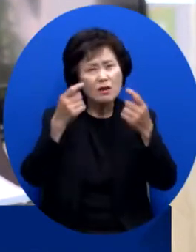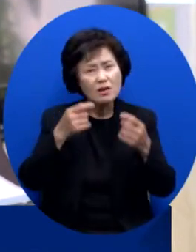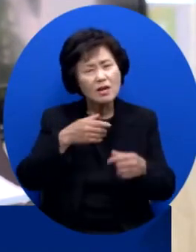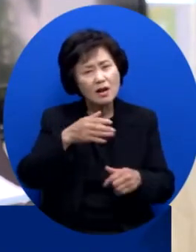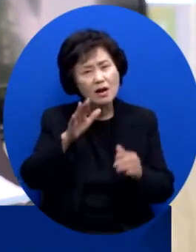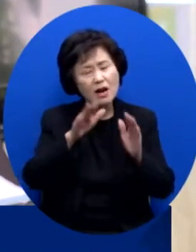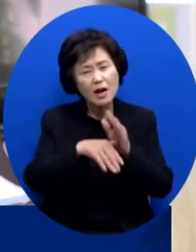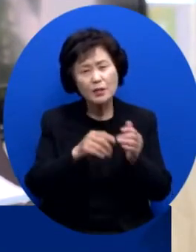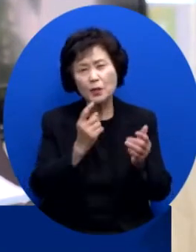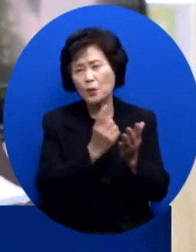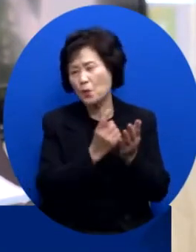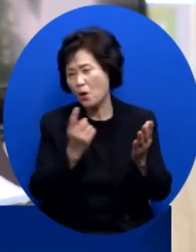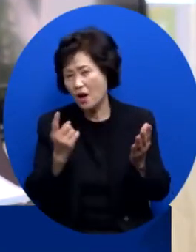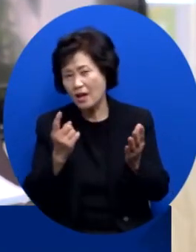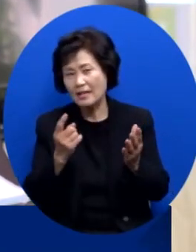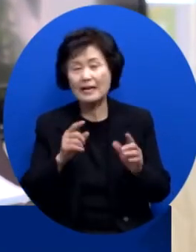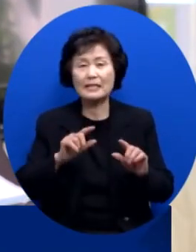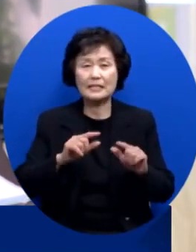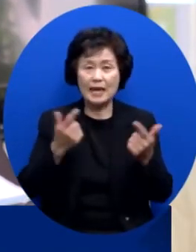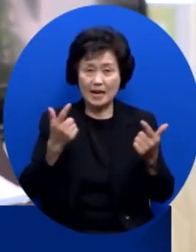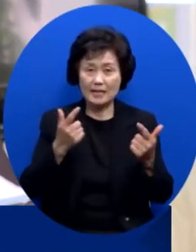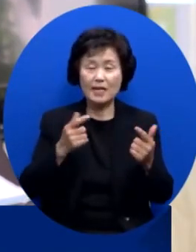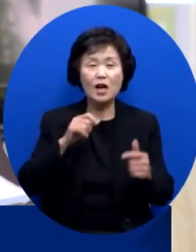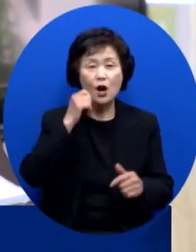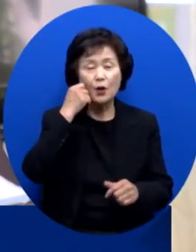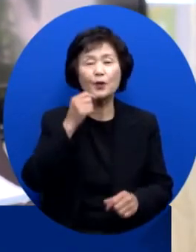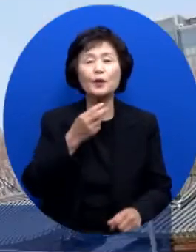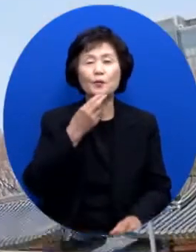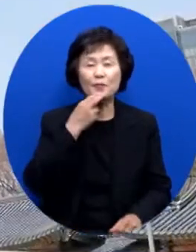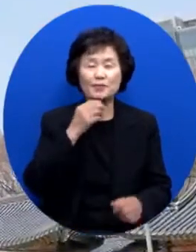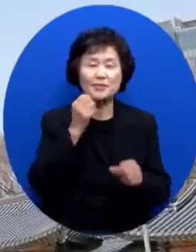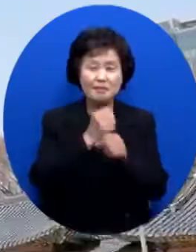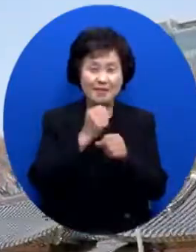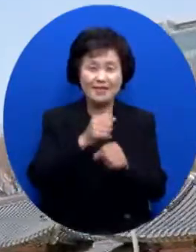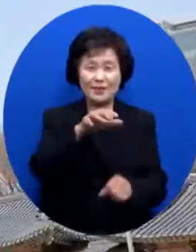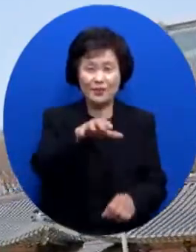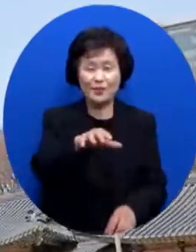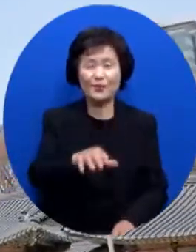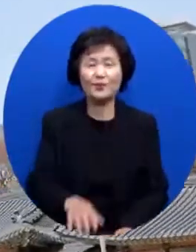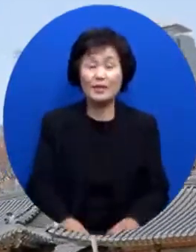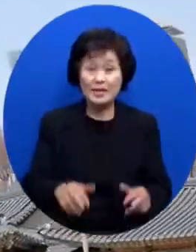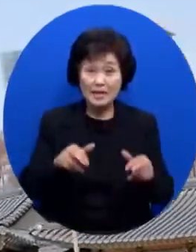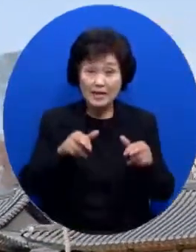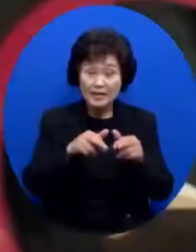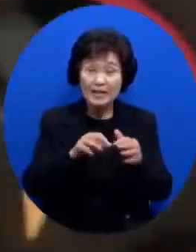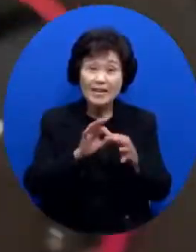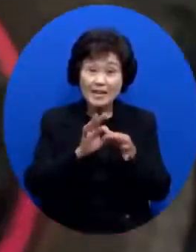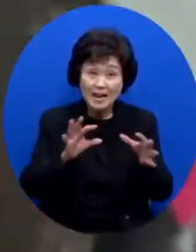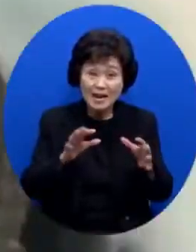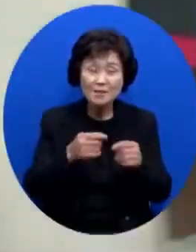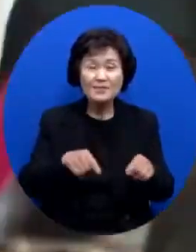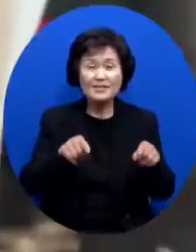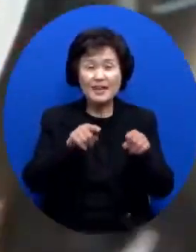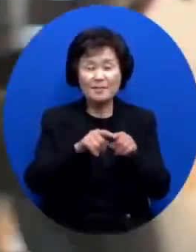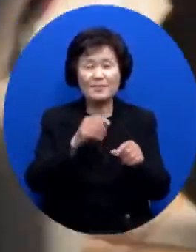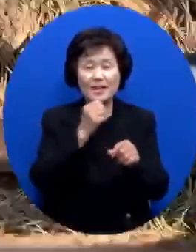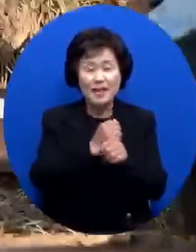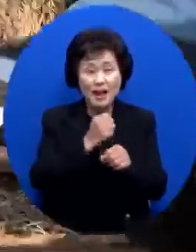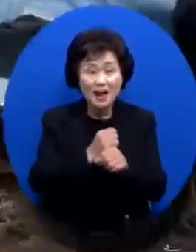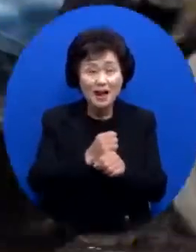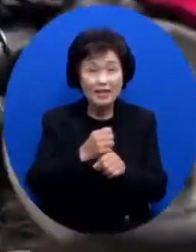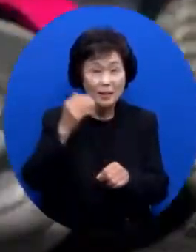환경을 만들어 나가는 게 저희 궁극적인 목표라고 볼 수 있습니다. 장애인과 비장애인이 함께하는 무장애